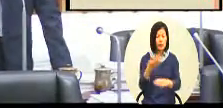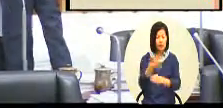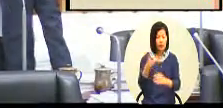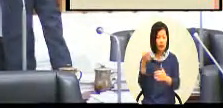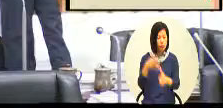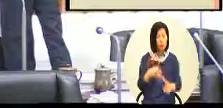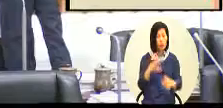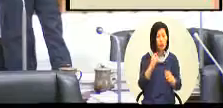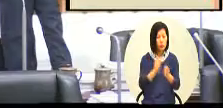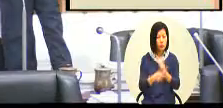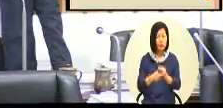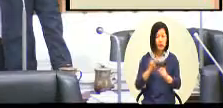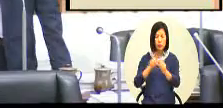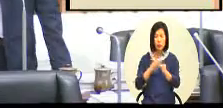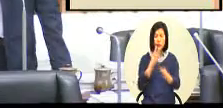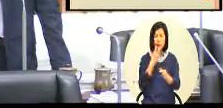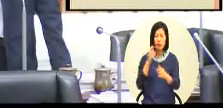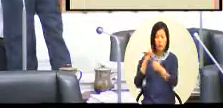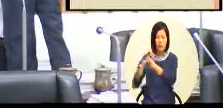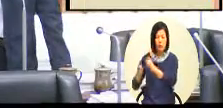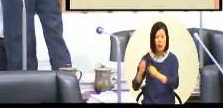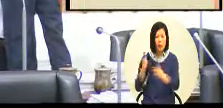里，是中央税还是地方税？